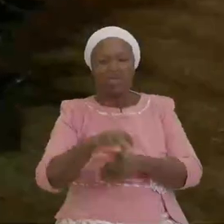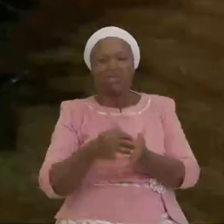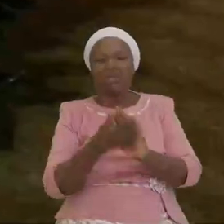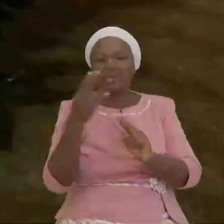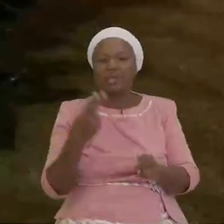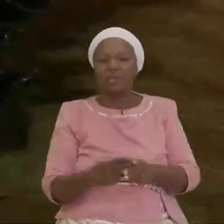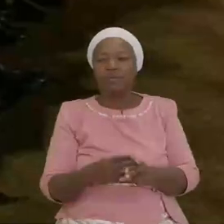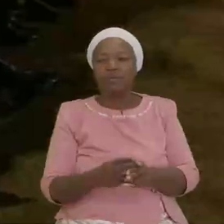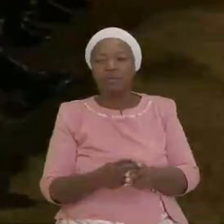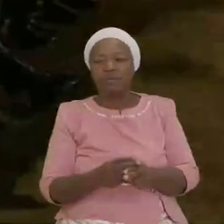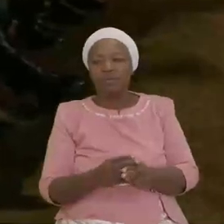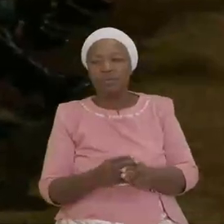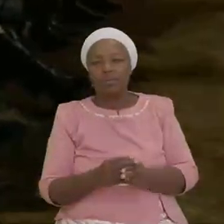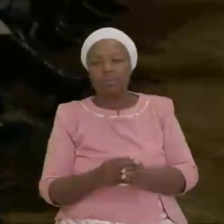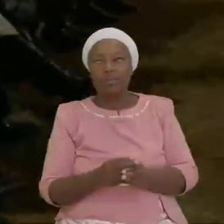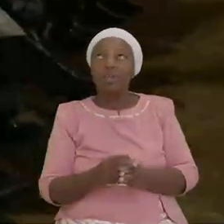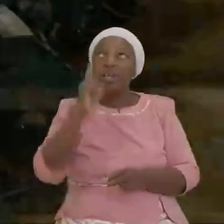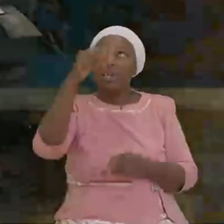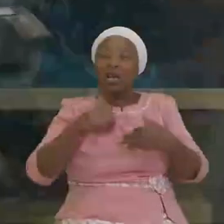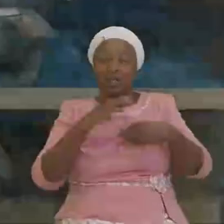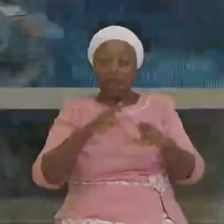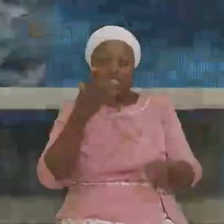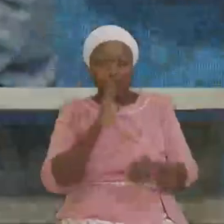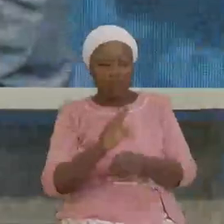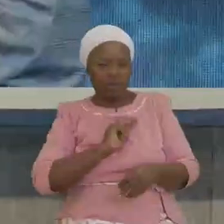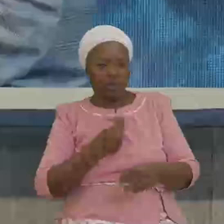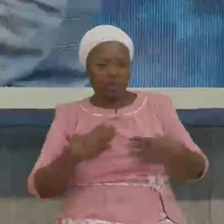de vous donner le salut. Vous aurez le salut ce soir.